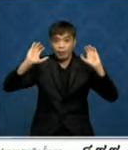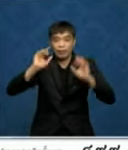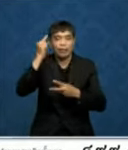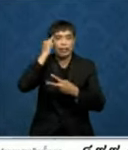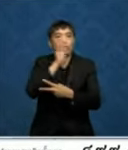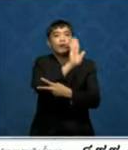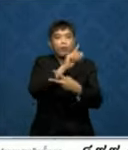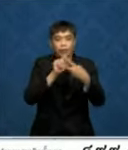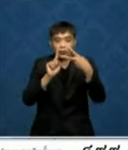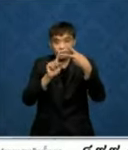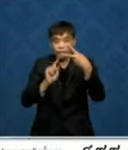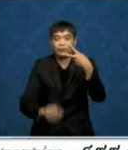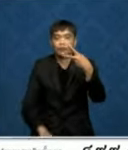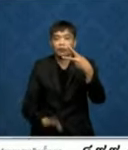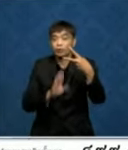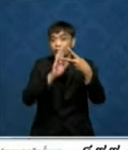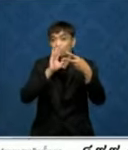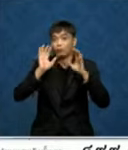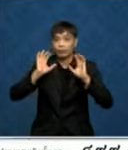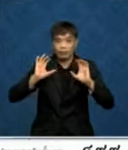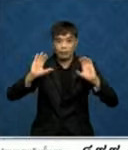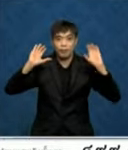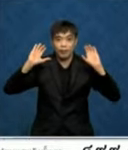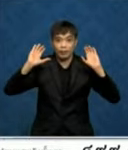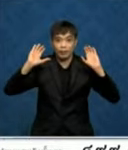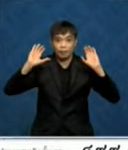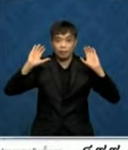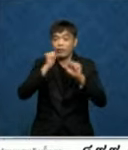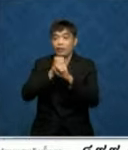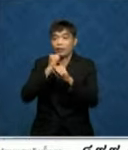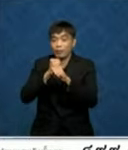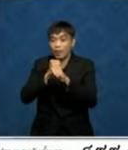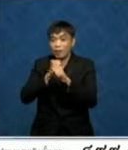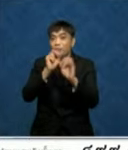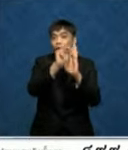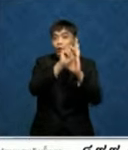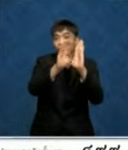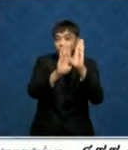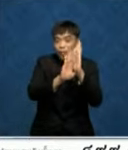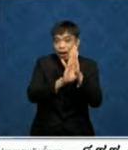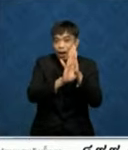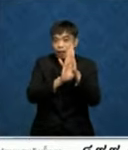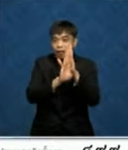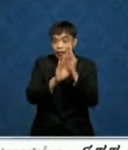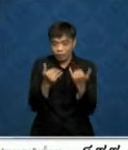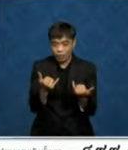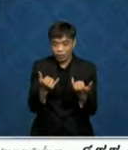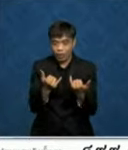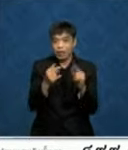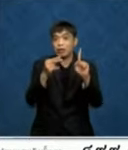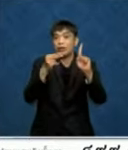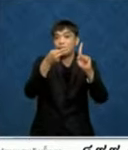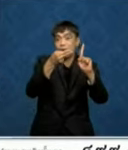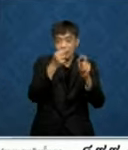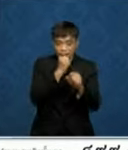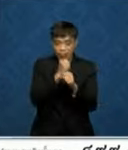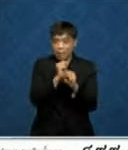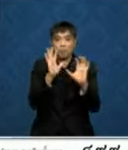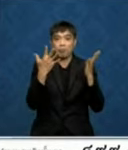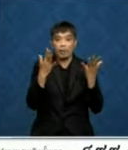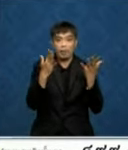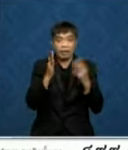าถ้าหากรัฐบาลไม่ดำเนินการนโยบายแบบที่กำลังทำอยู่ในขณะนี้